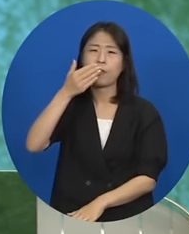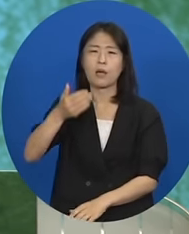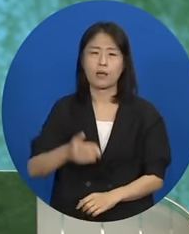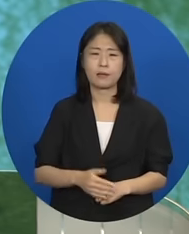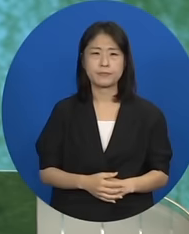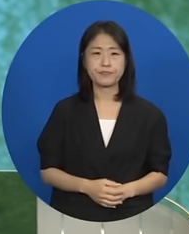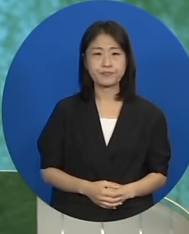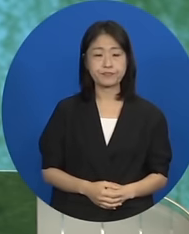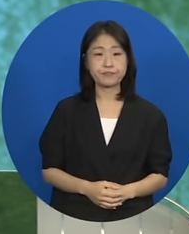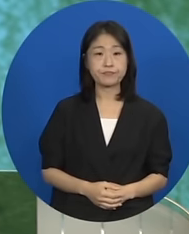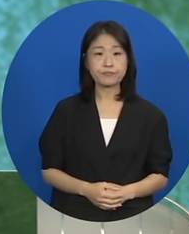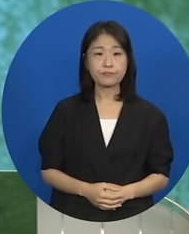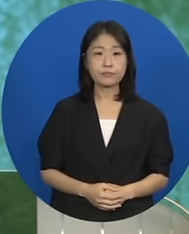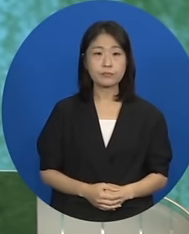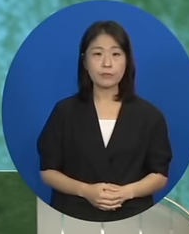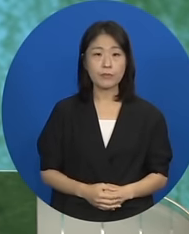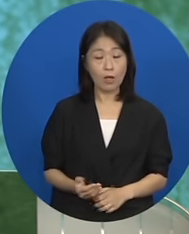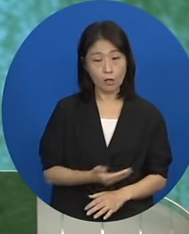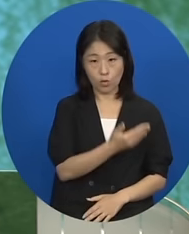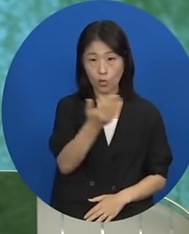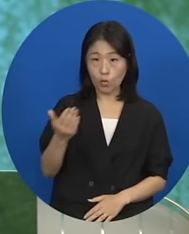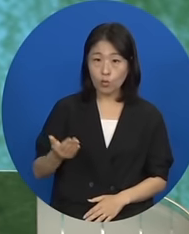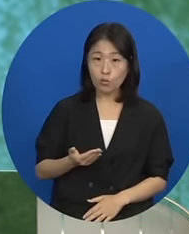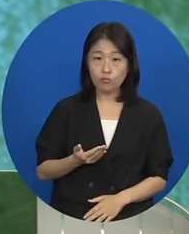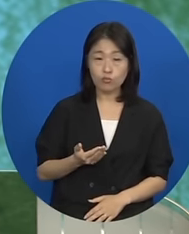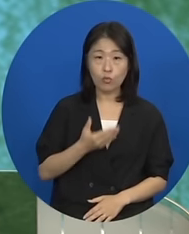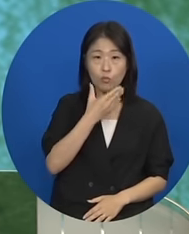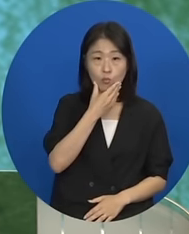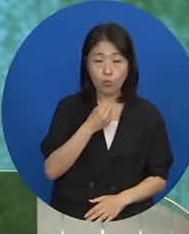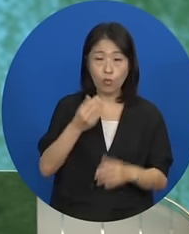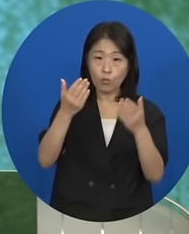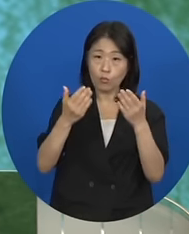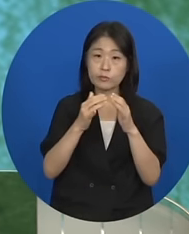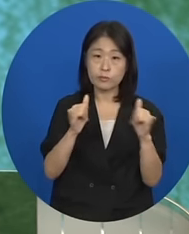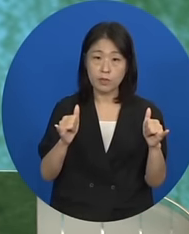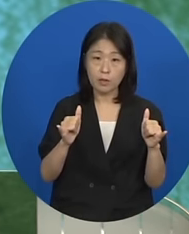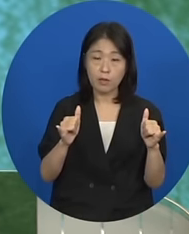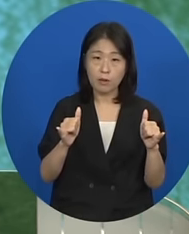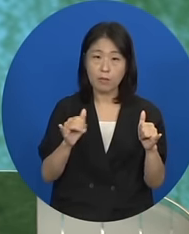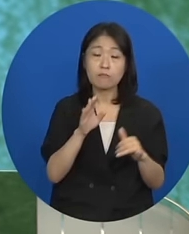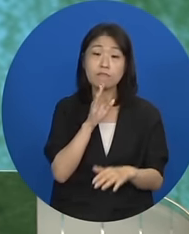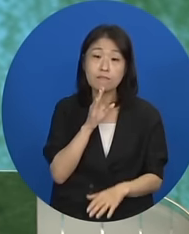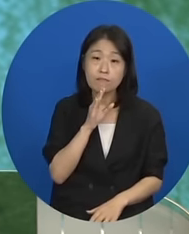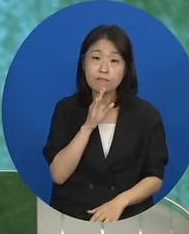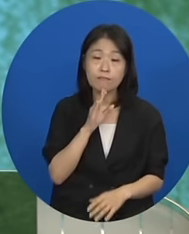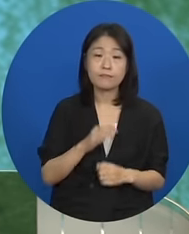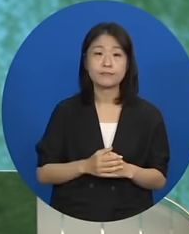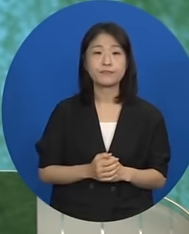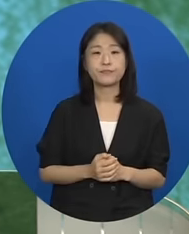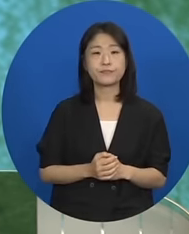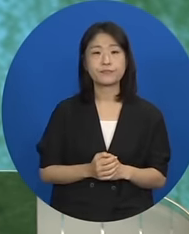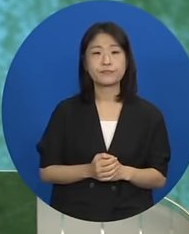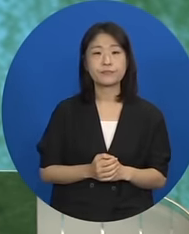말씀에 의하면 여러분들은 복받은 사람입니까 여러분 돌아보 돼요 아까 나병 환자 였다가